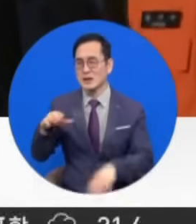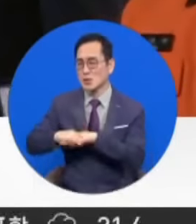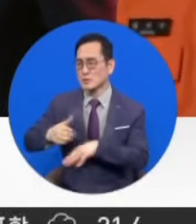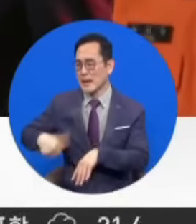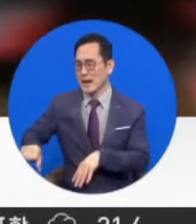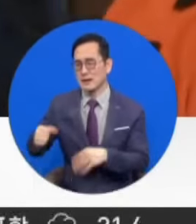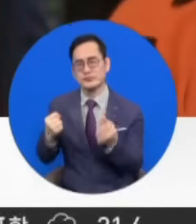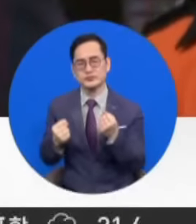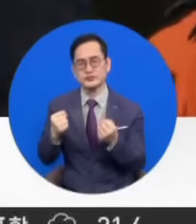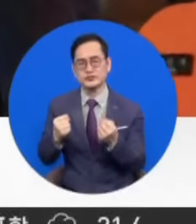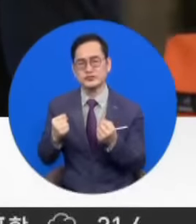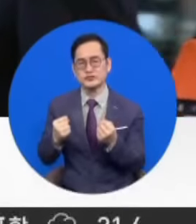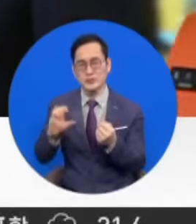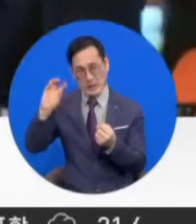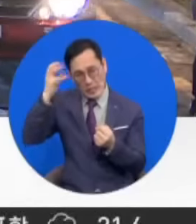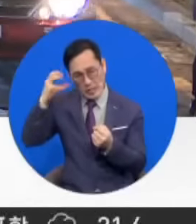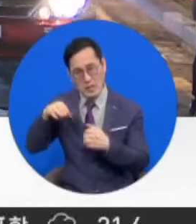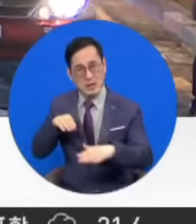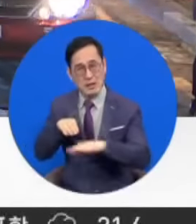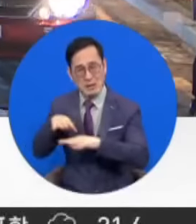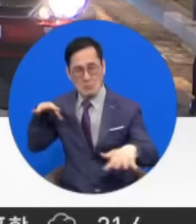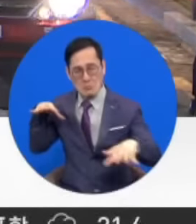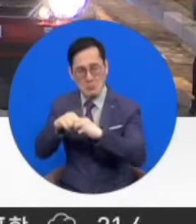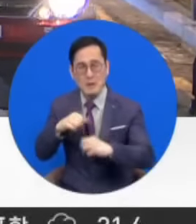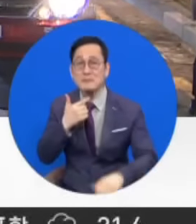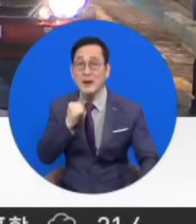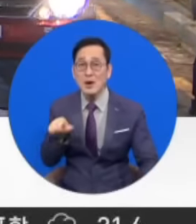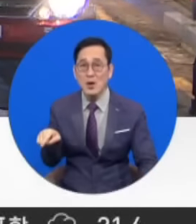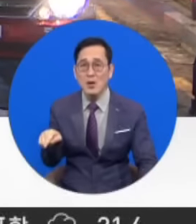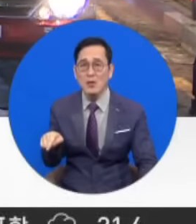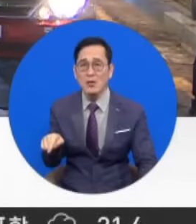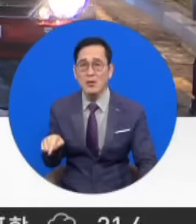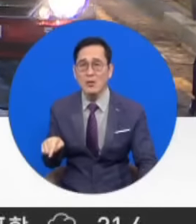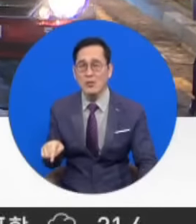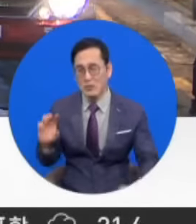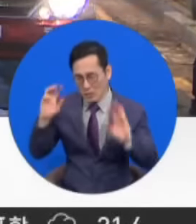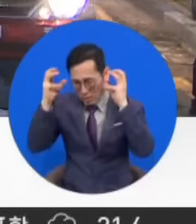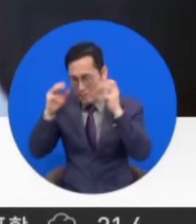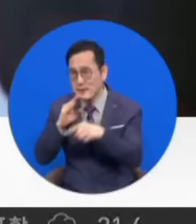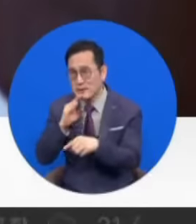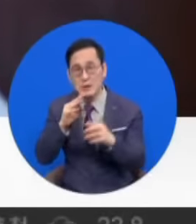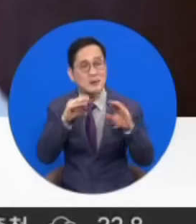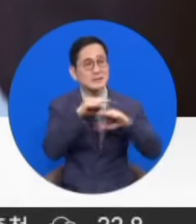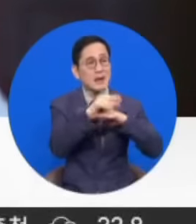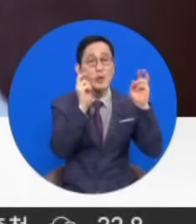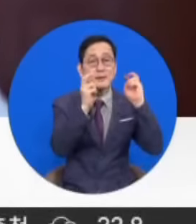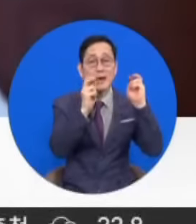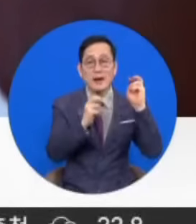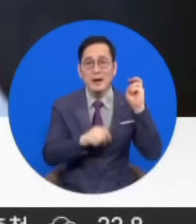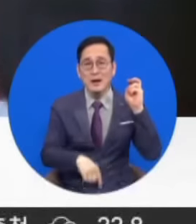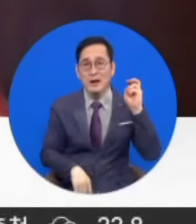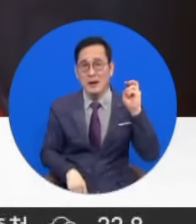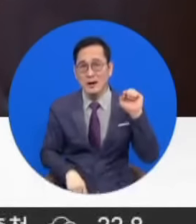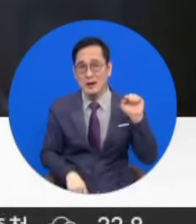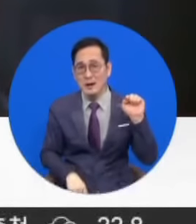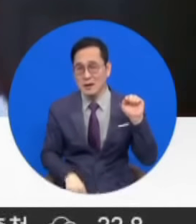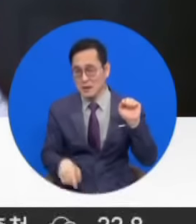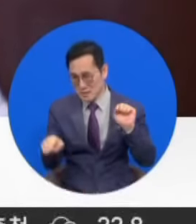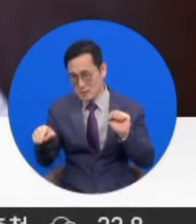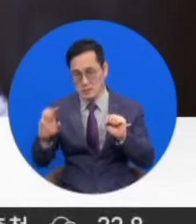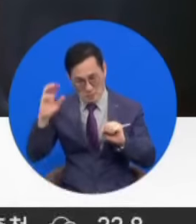뭐 제가 볼 때는 급발진이 맞다고 생각하거든요. 그런데 급발진이라고 됐을 때 자동차 회사에서 손해배상 책임이 있는 거예요.